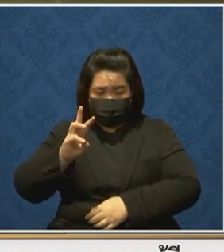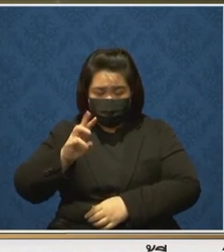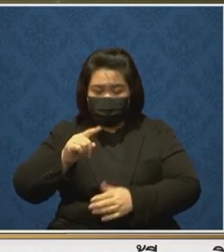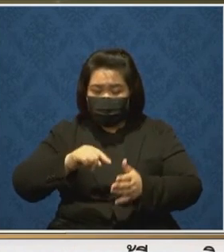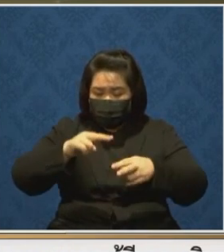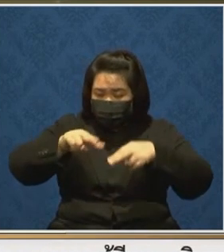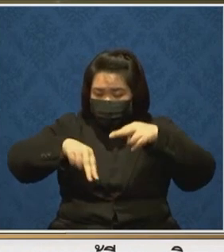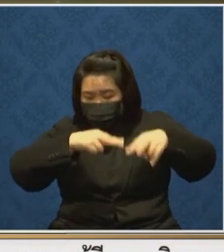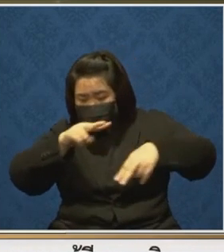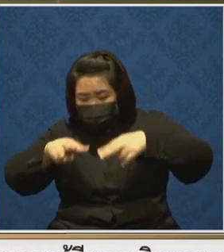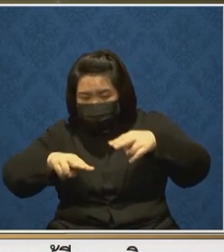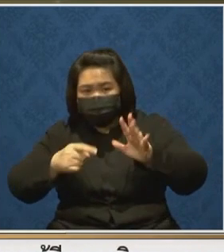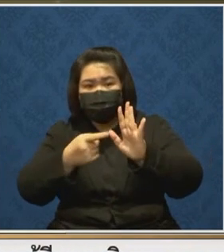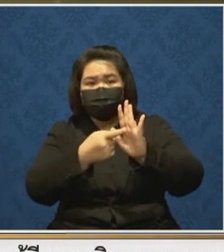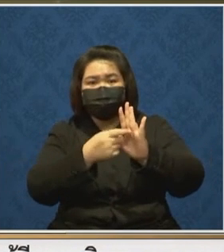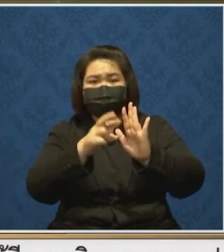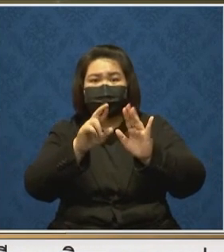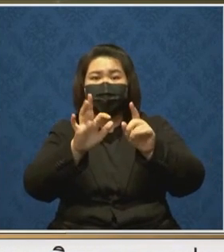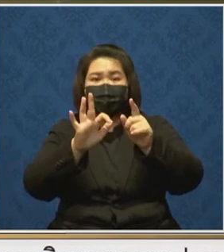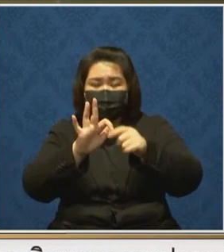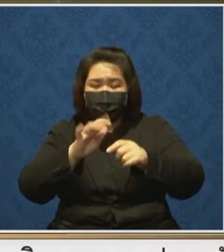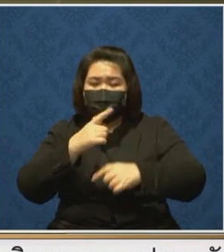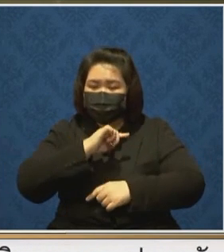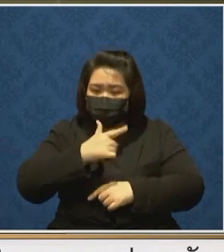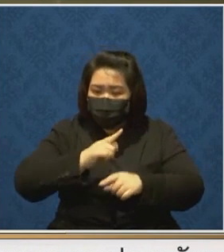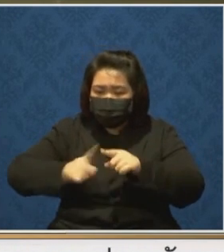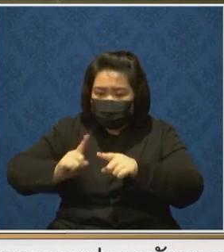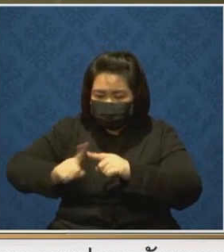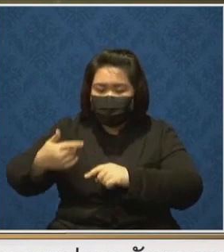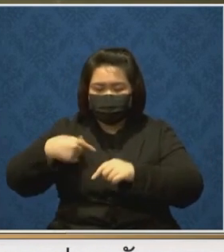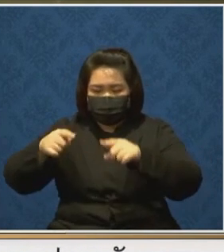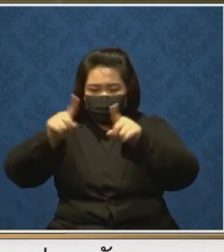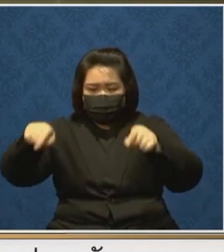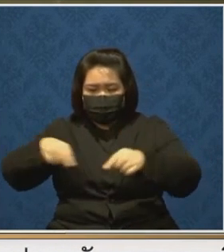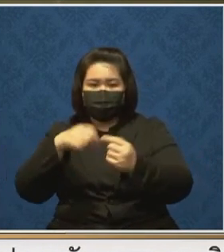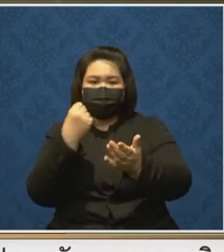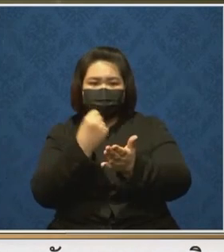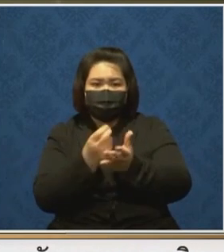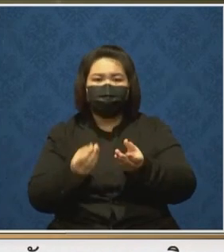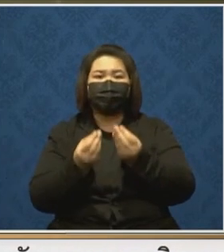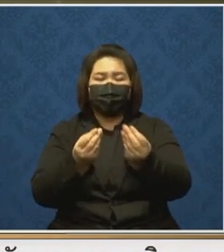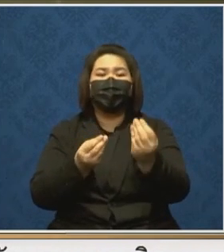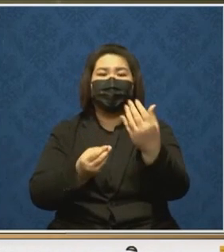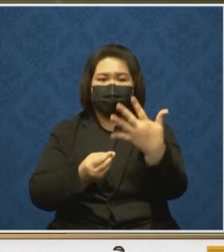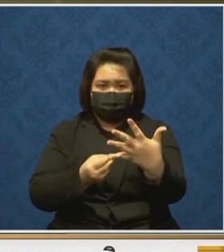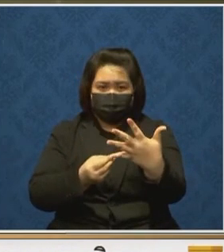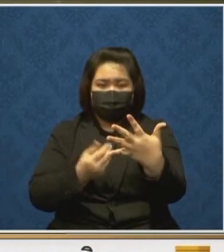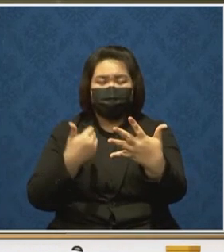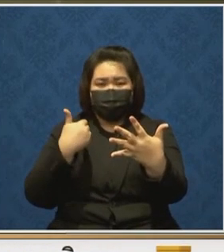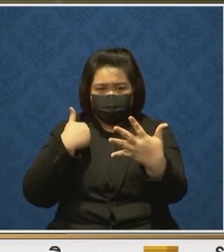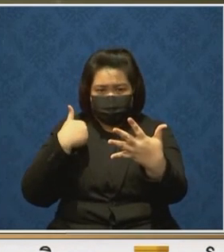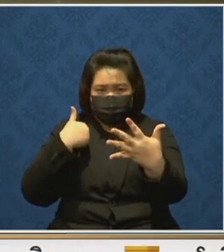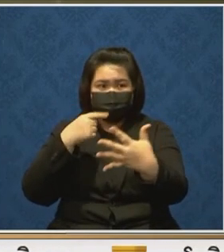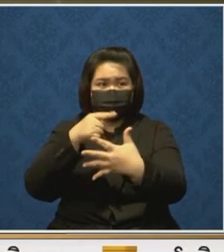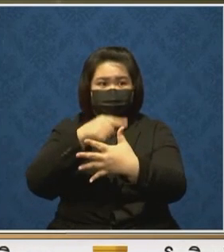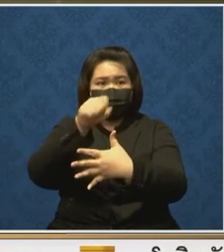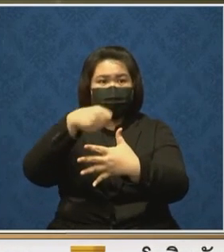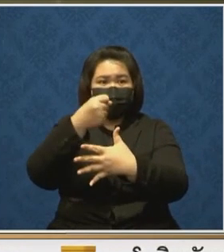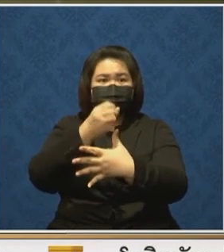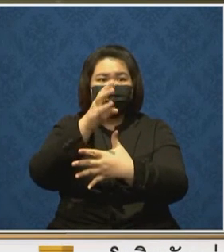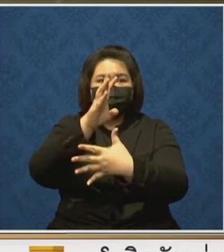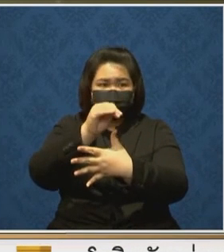จแร่ในปี 2537ได้รอนุมัประทานบัรธรรเหอง 5บับรวมเหืองชาตรีใต้ตั้แตปี 2543